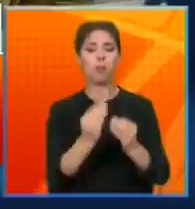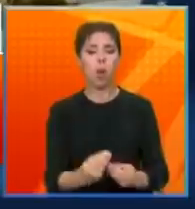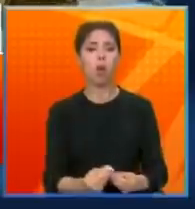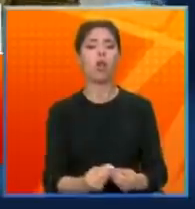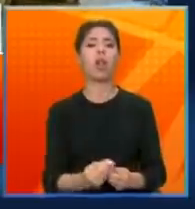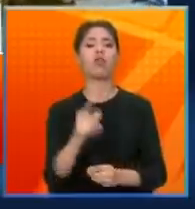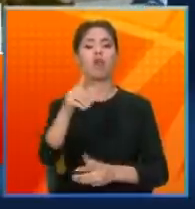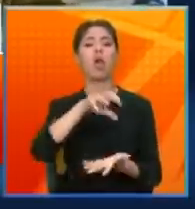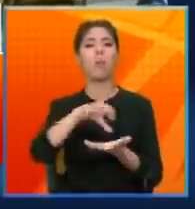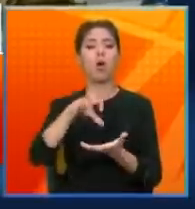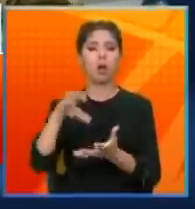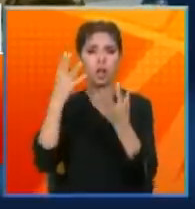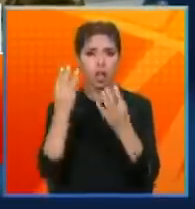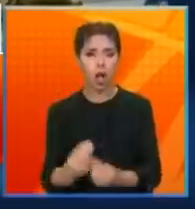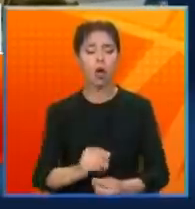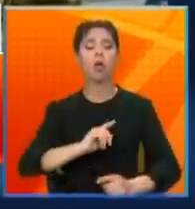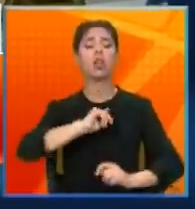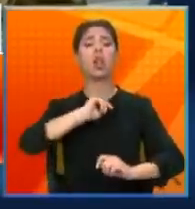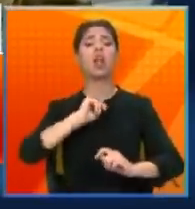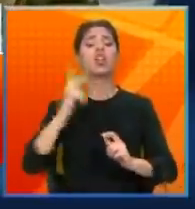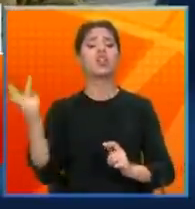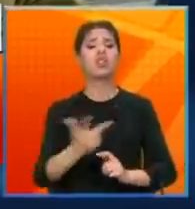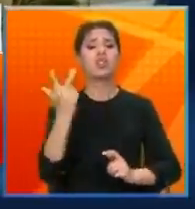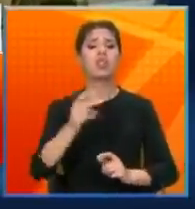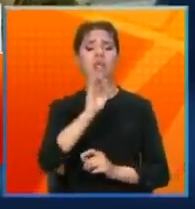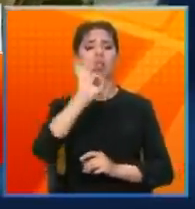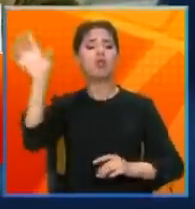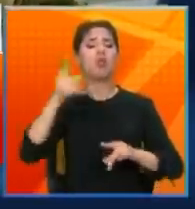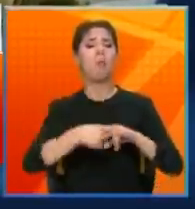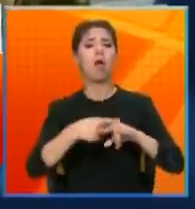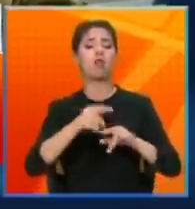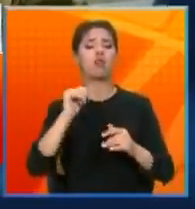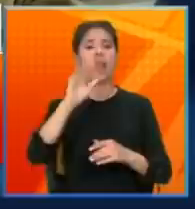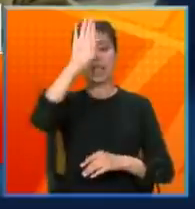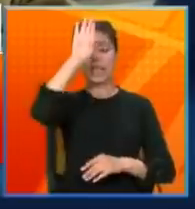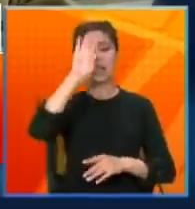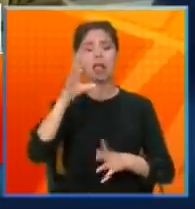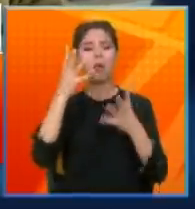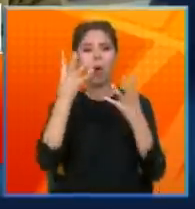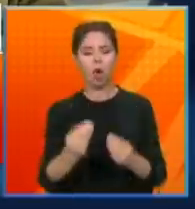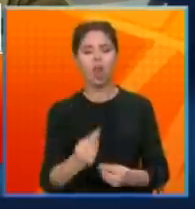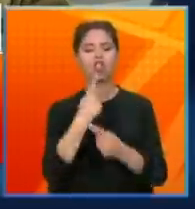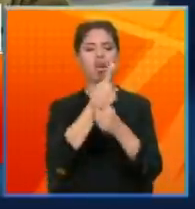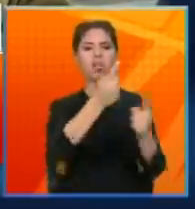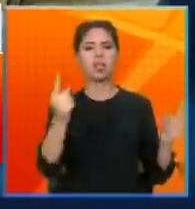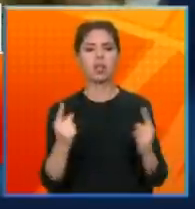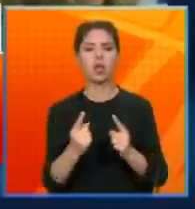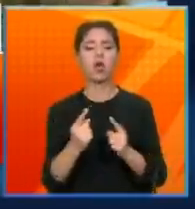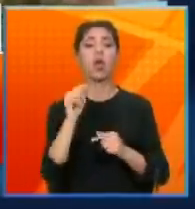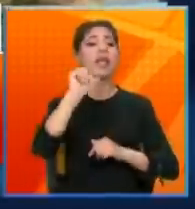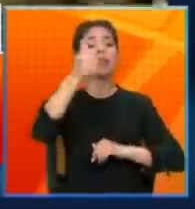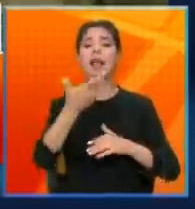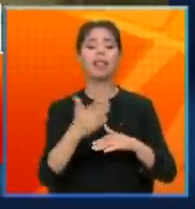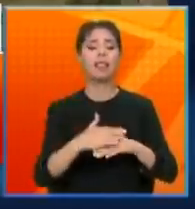yine bölgesel olarak şiddetli süper hücrenin İstanbul'u vuracağını söylüyor meteorologlar. Peki